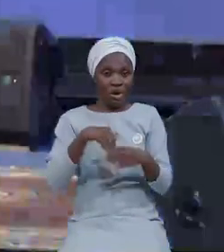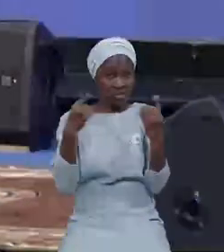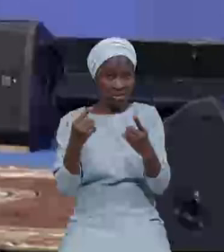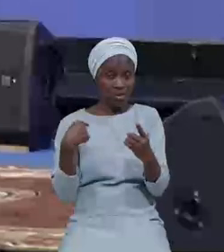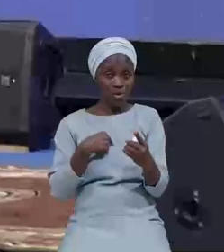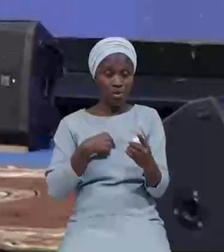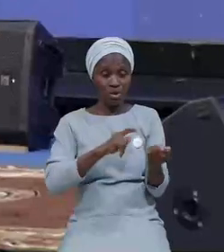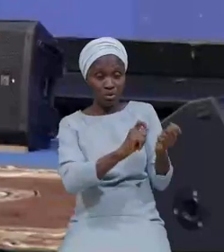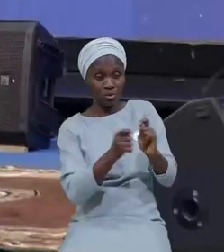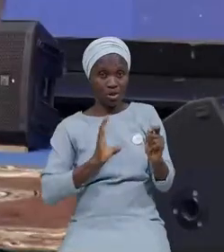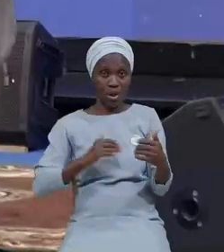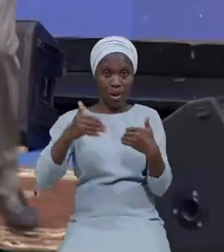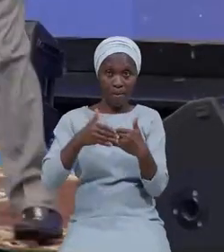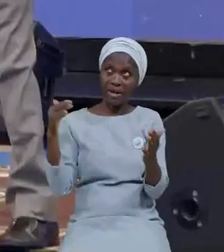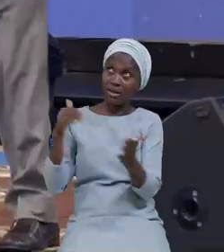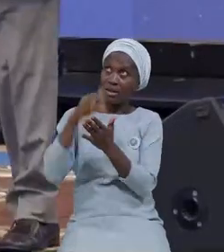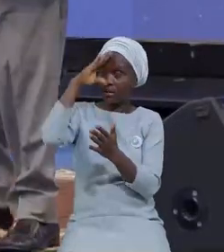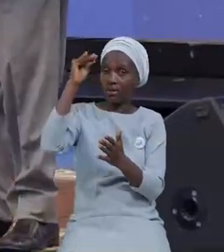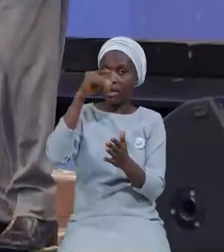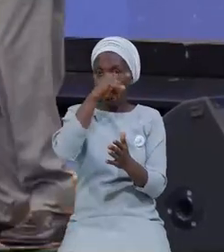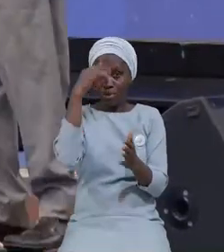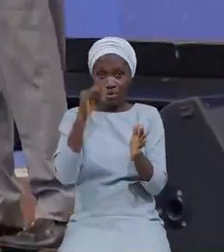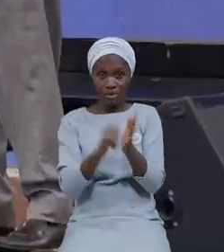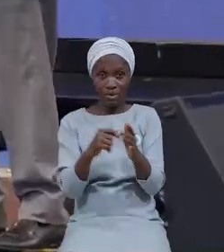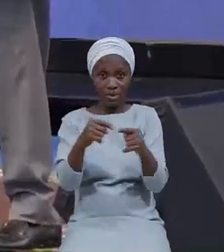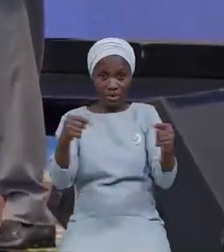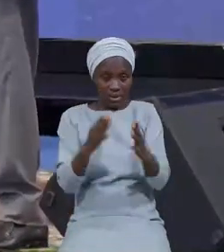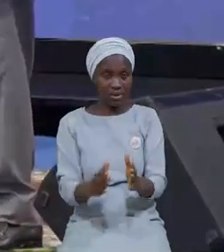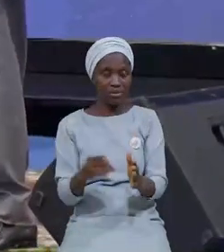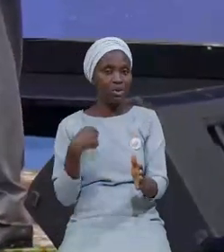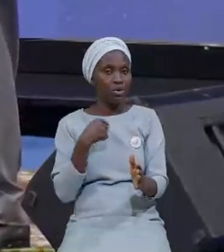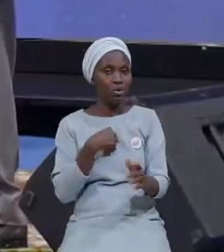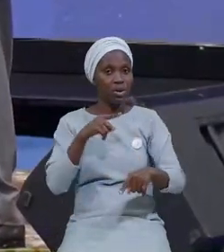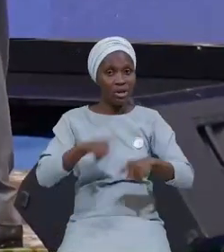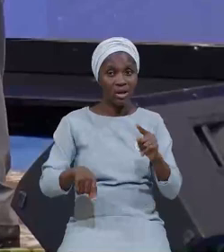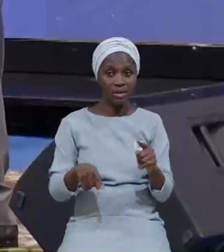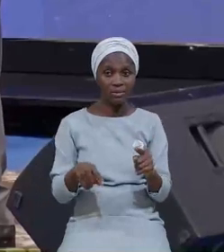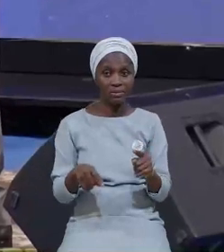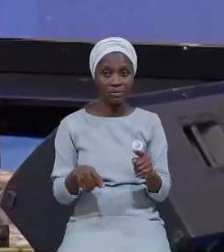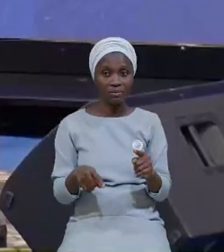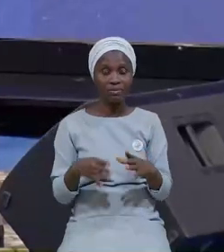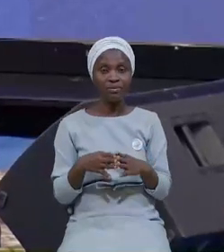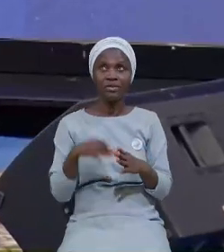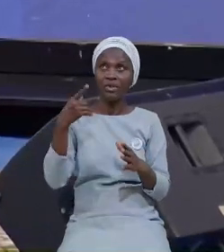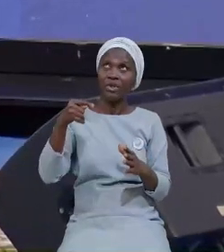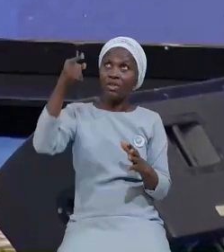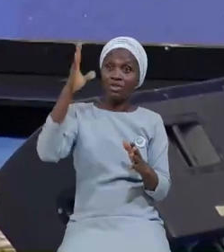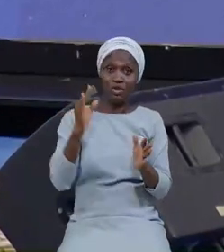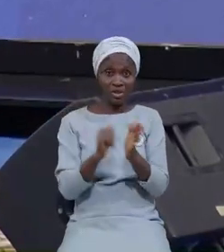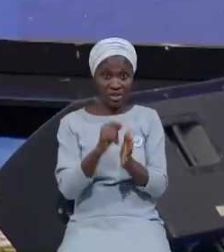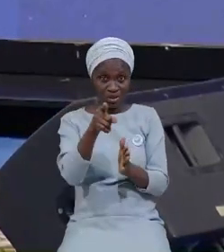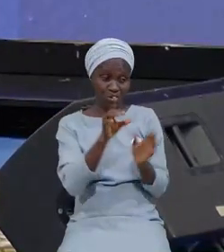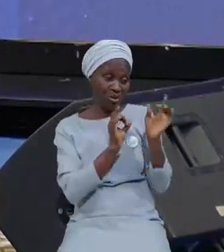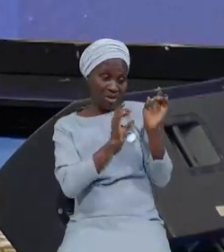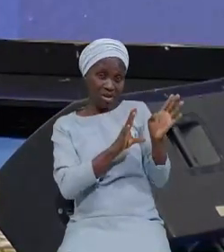Dieu et à cause de cette inimité nous le dieu que tu a le